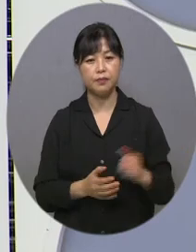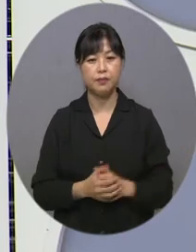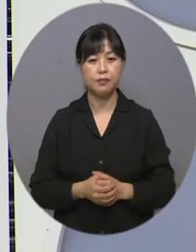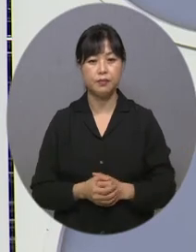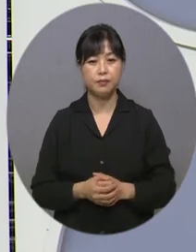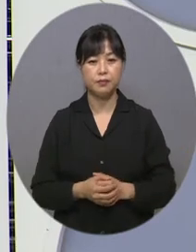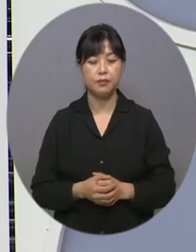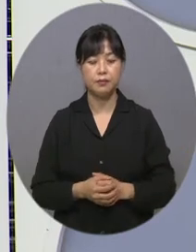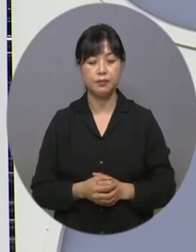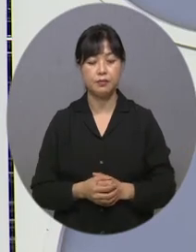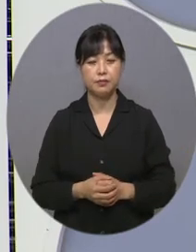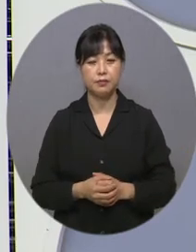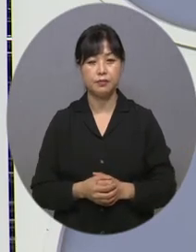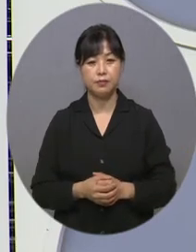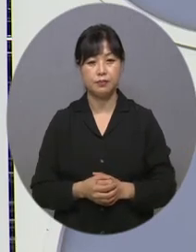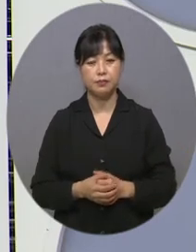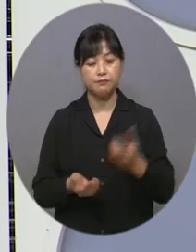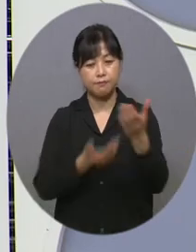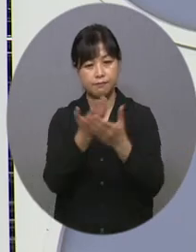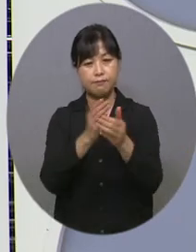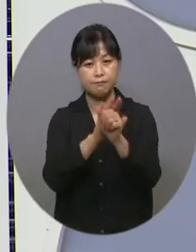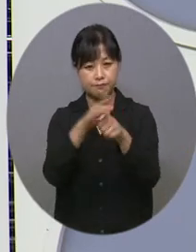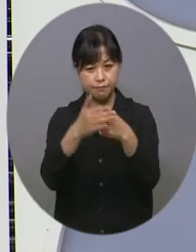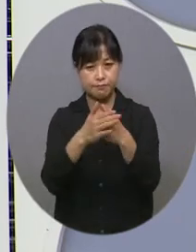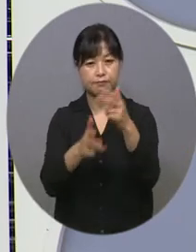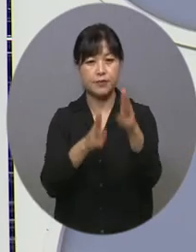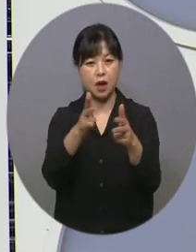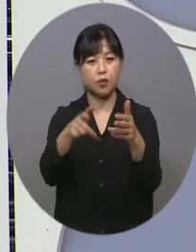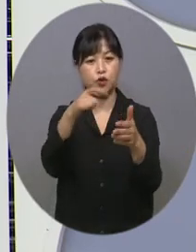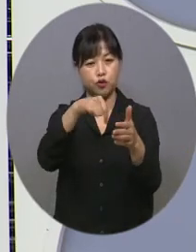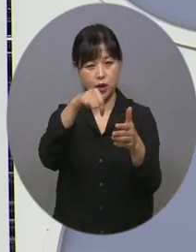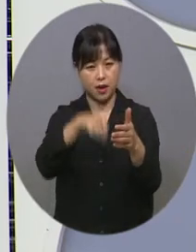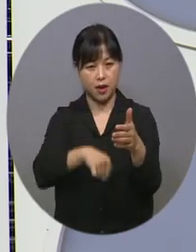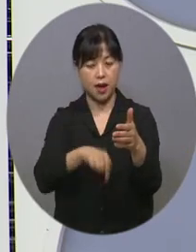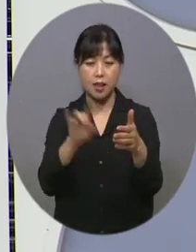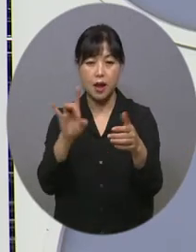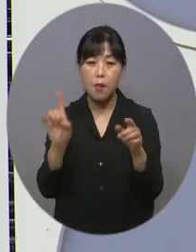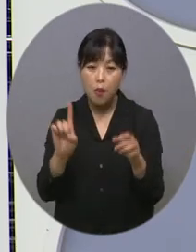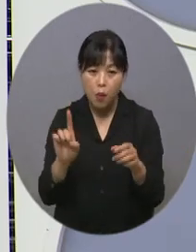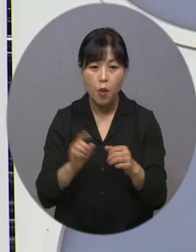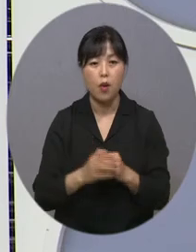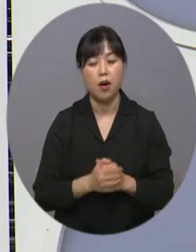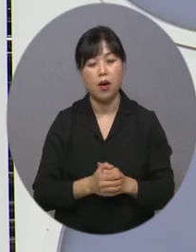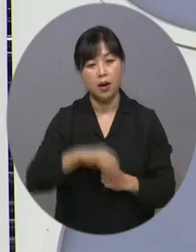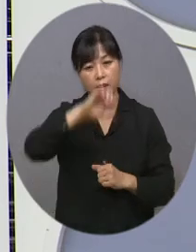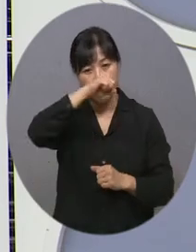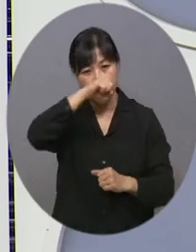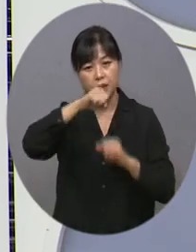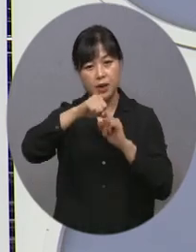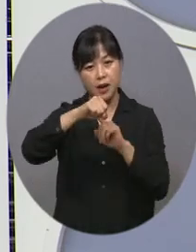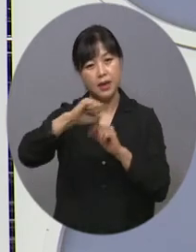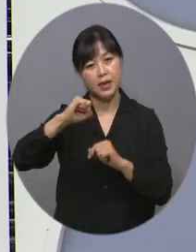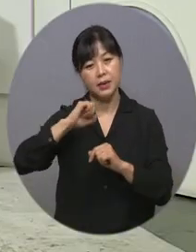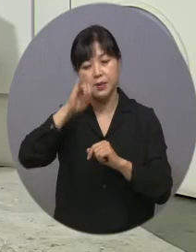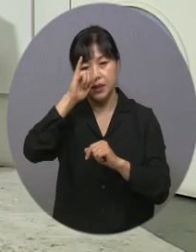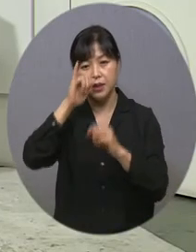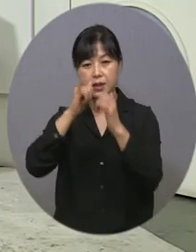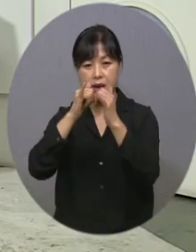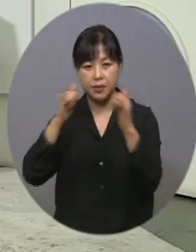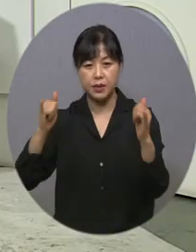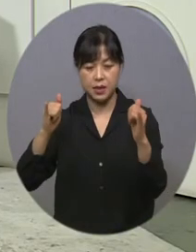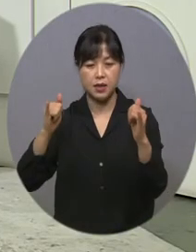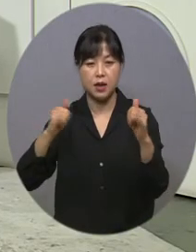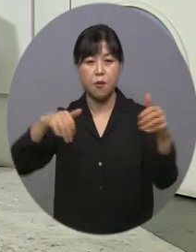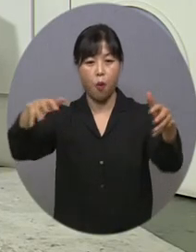그 여러 가지 이제 교류 협력 사업 중에 하나지만 그 아프리카의 영향력 인사들을 이제